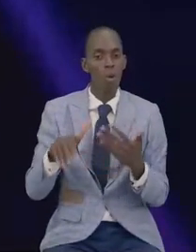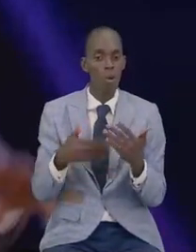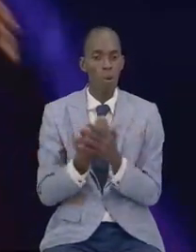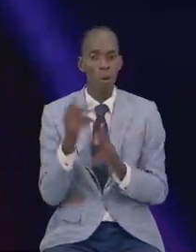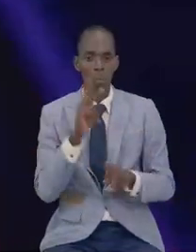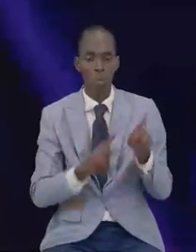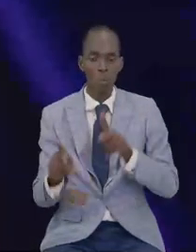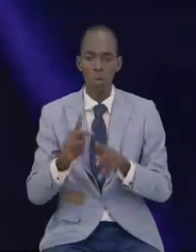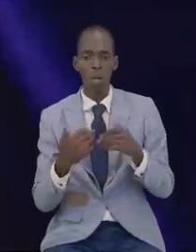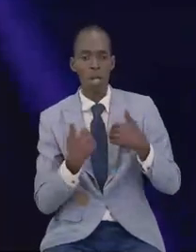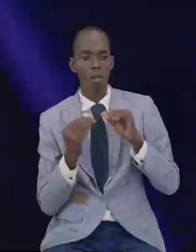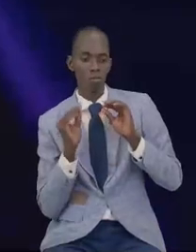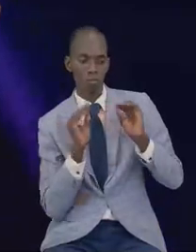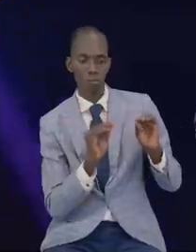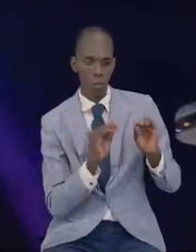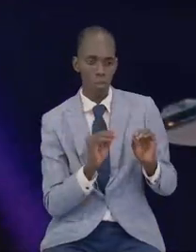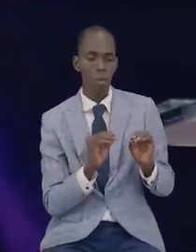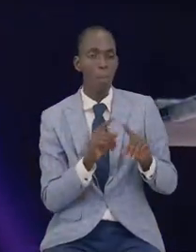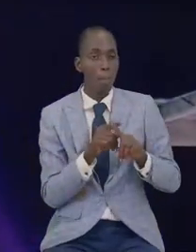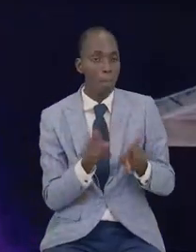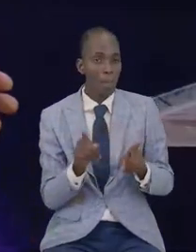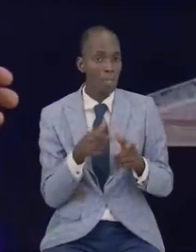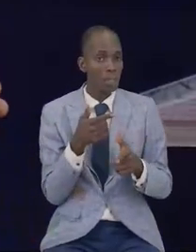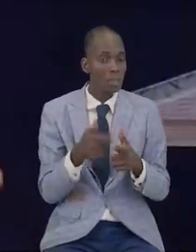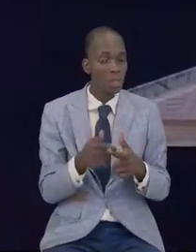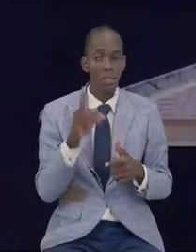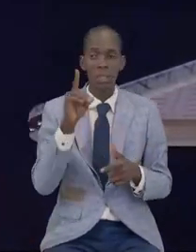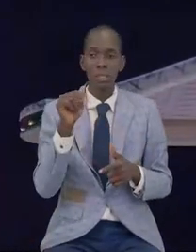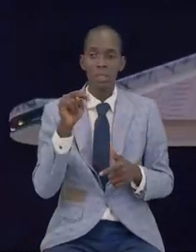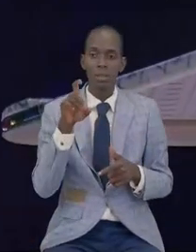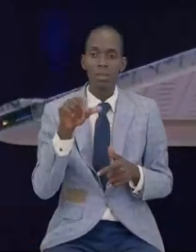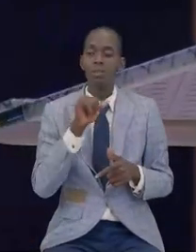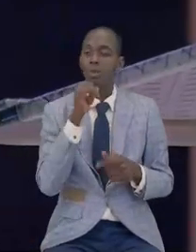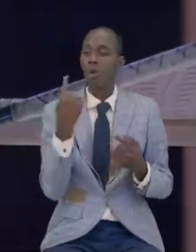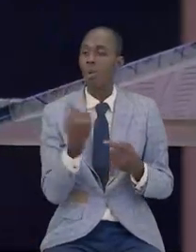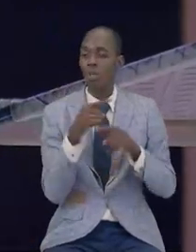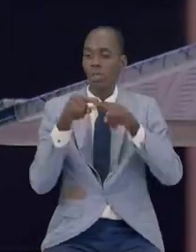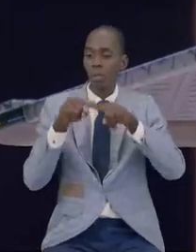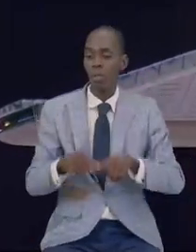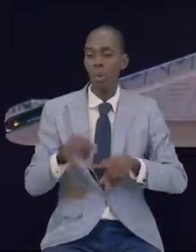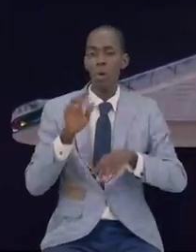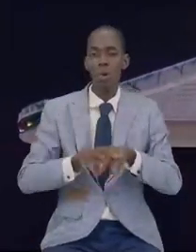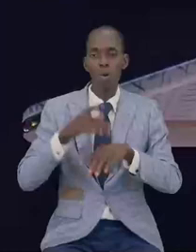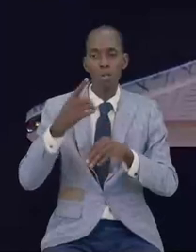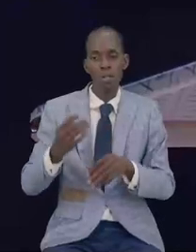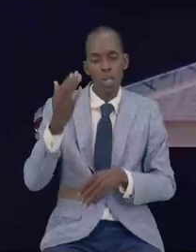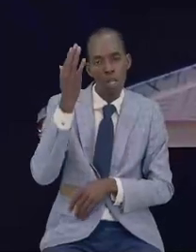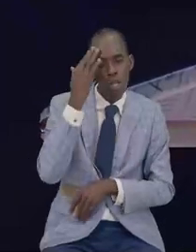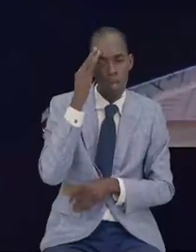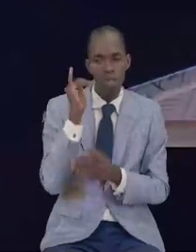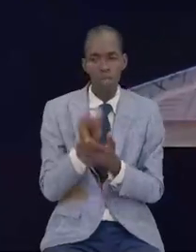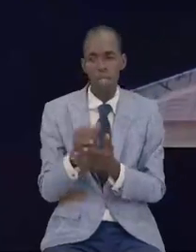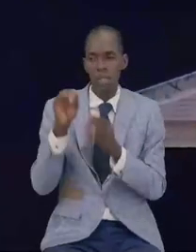leur formation et ils ont été enseignés. Mais Daniel ne dépendait pas de la connaissance